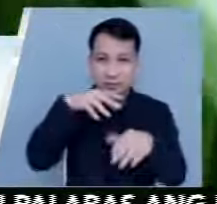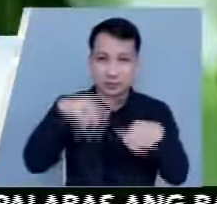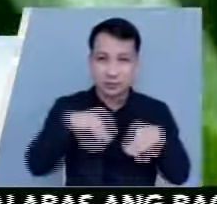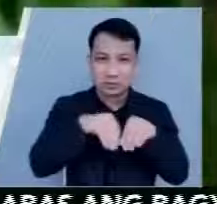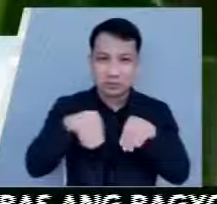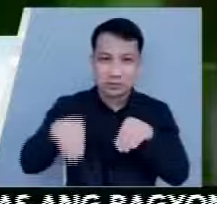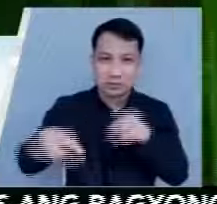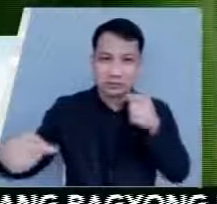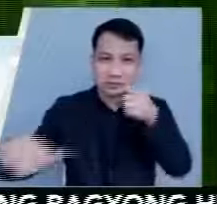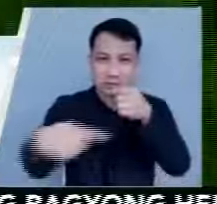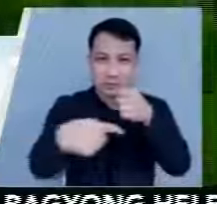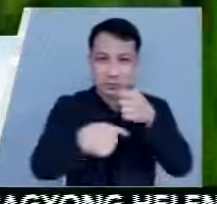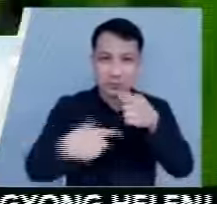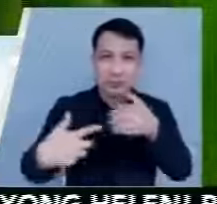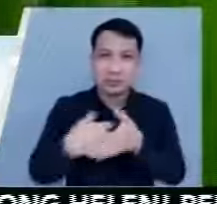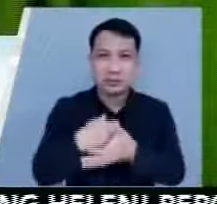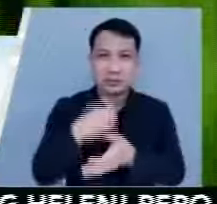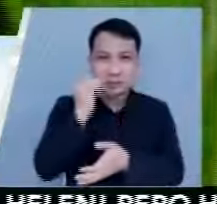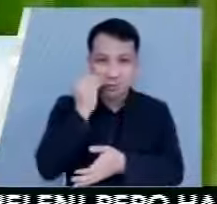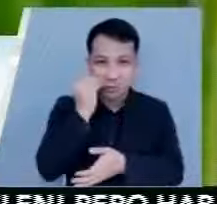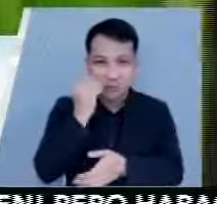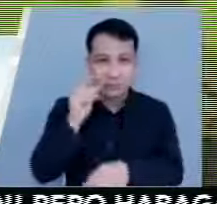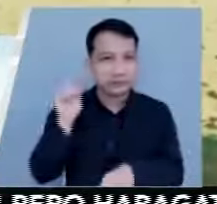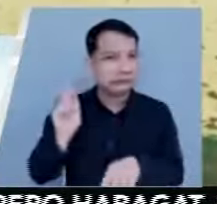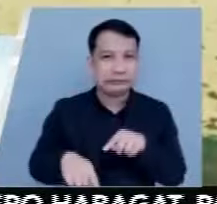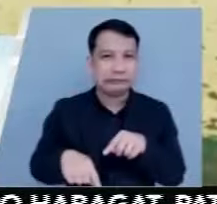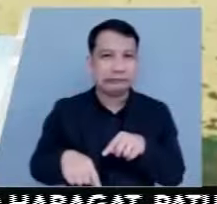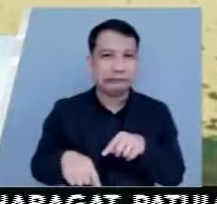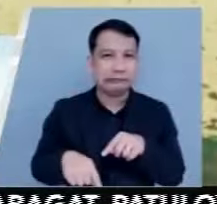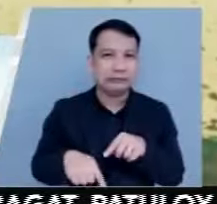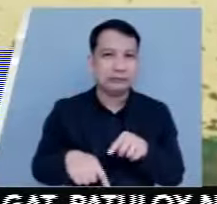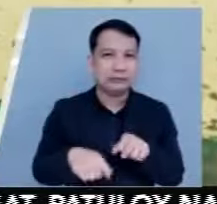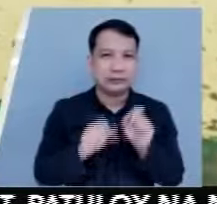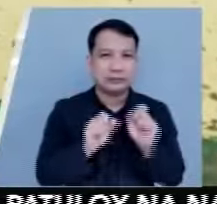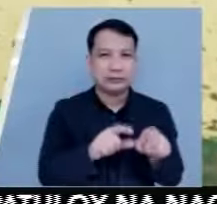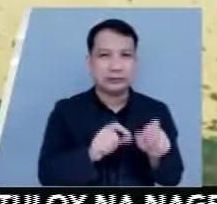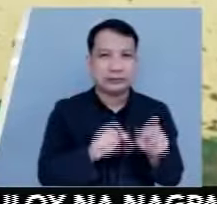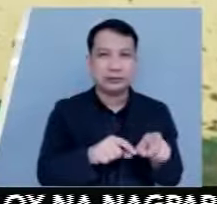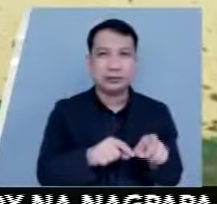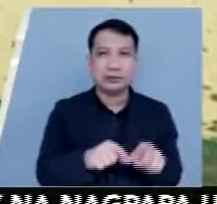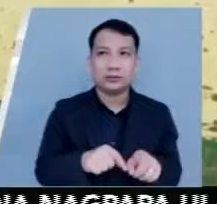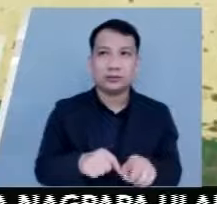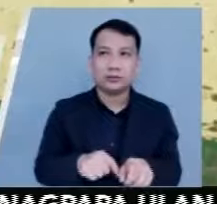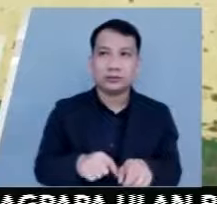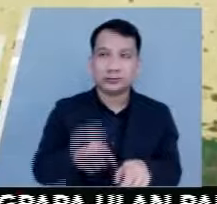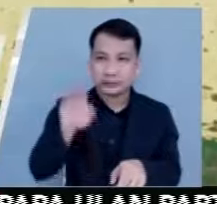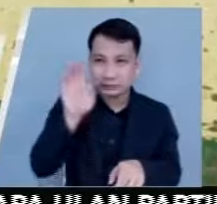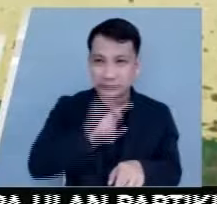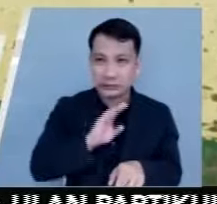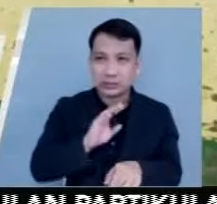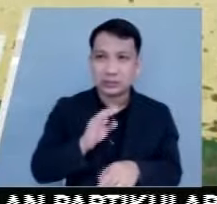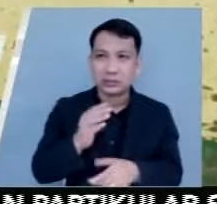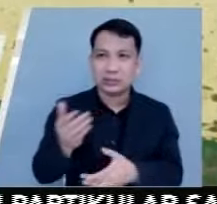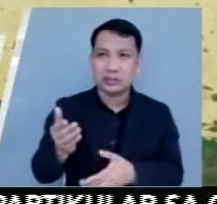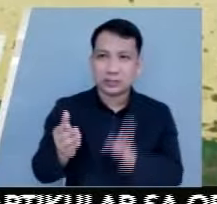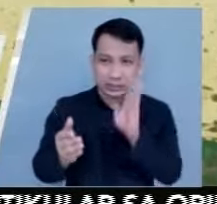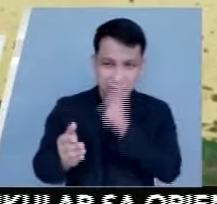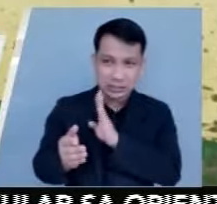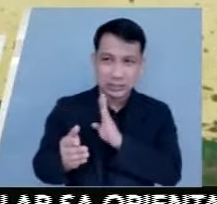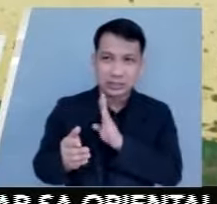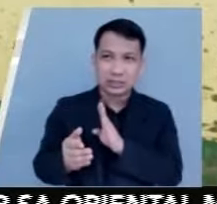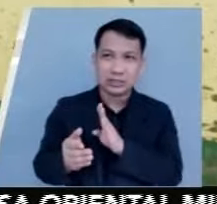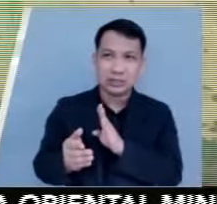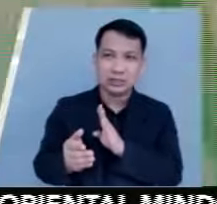niya sana ng dahon ng sibuyas, hindi na pwedeng maitinda. Dumidilaw siya dam. Ano siya dam? Sira sa abo sa